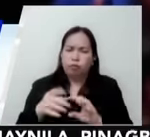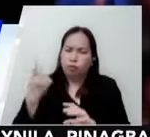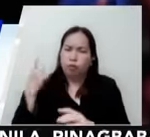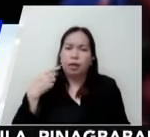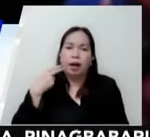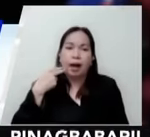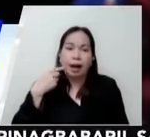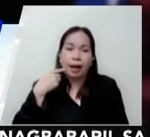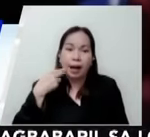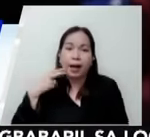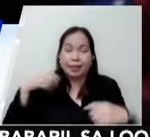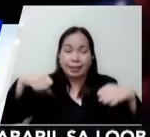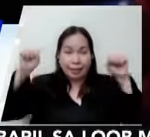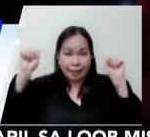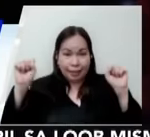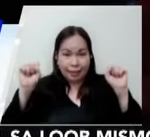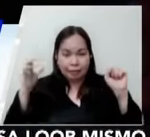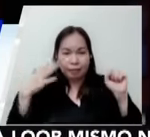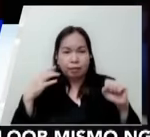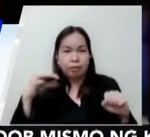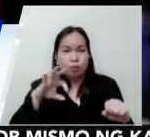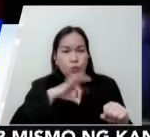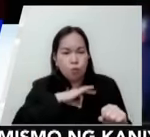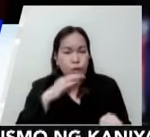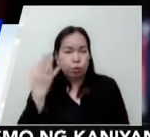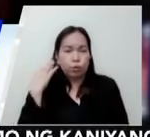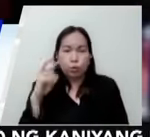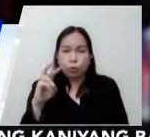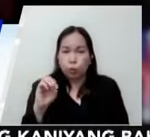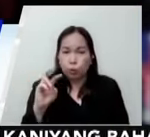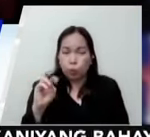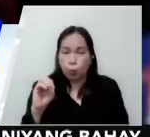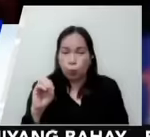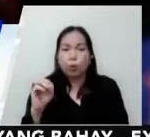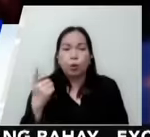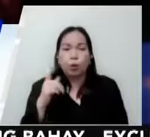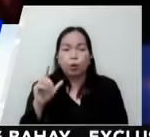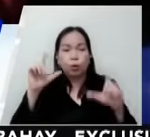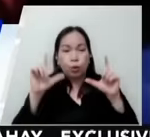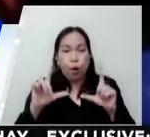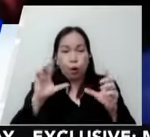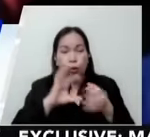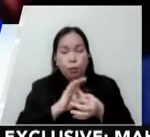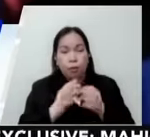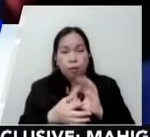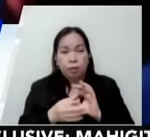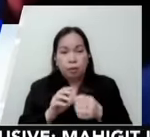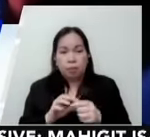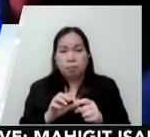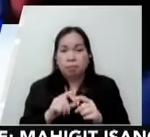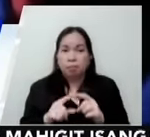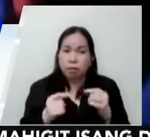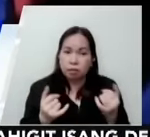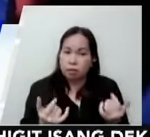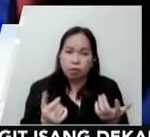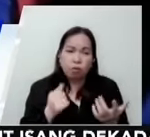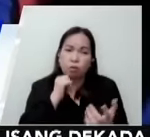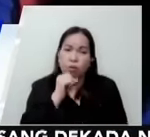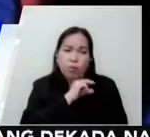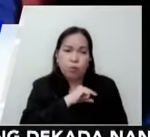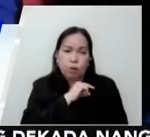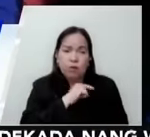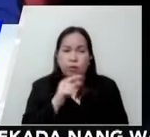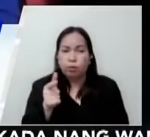na nakakuha ng gold noong 2020 Tokyo Olympics. Pero si Heidelin hindi na nag-qualify sa 2024